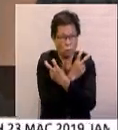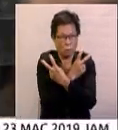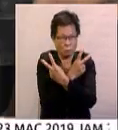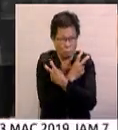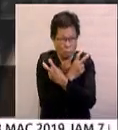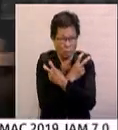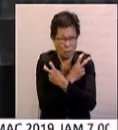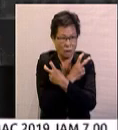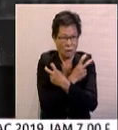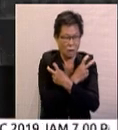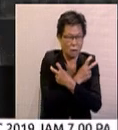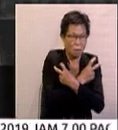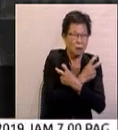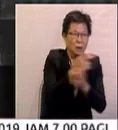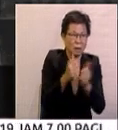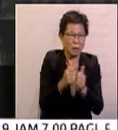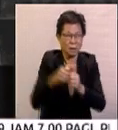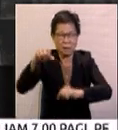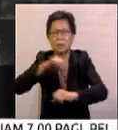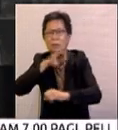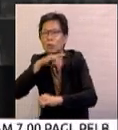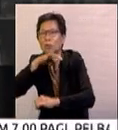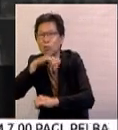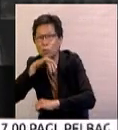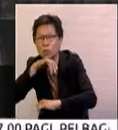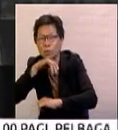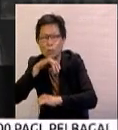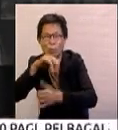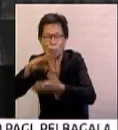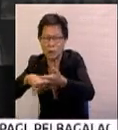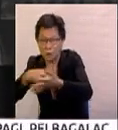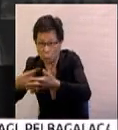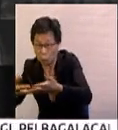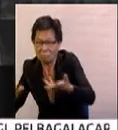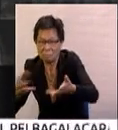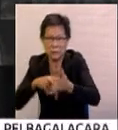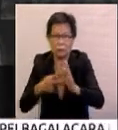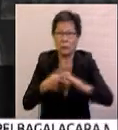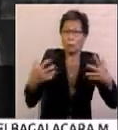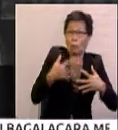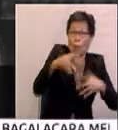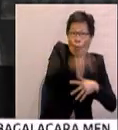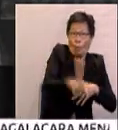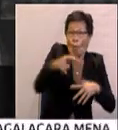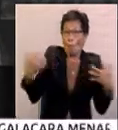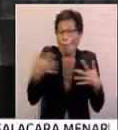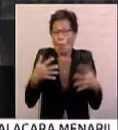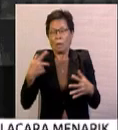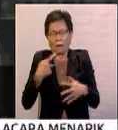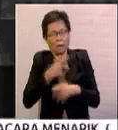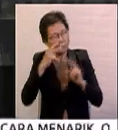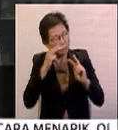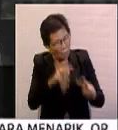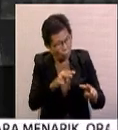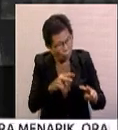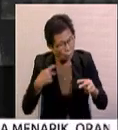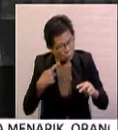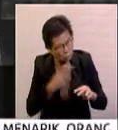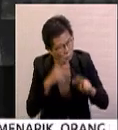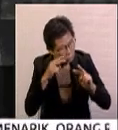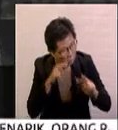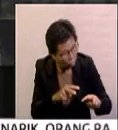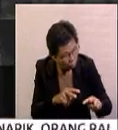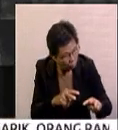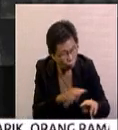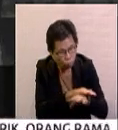dengan sisa terjadual. Ini akan menakut-nakutkan orang ya. So apa yang kita pergi tengok? Kita kira dengan gas, dia